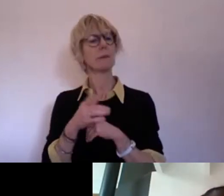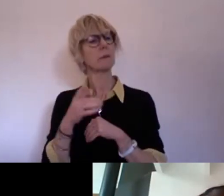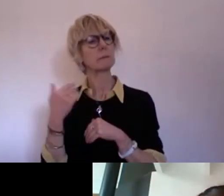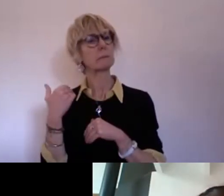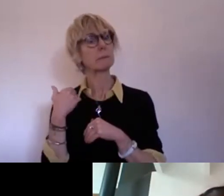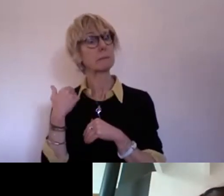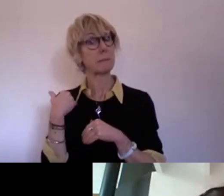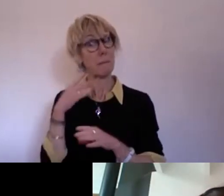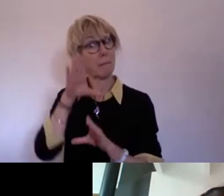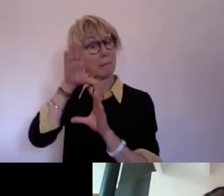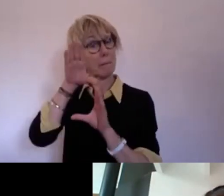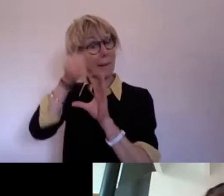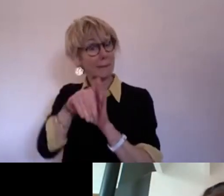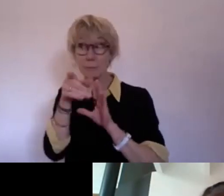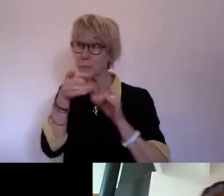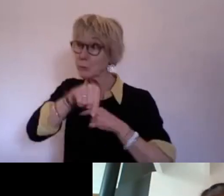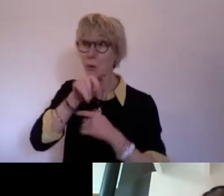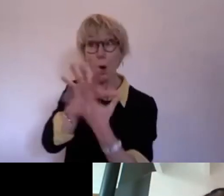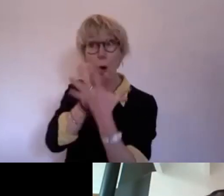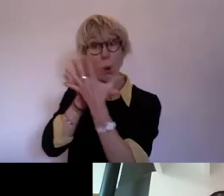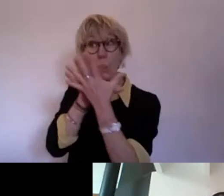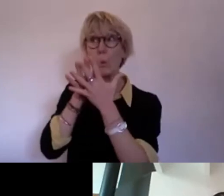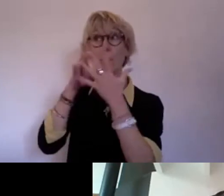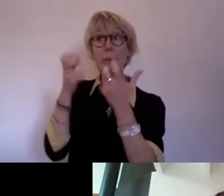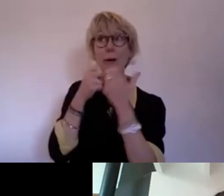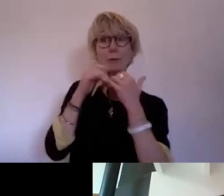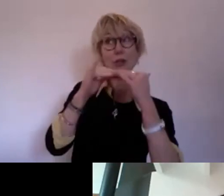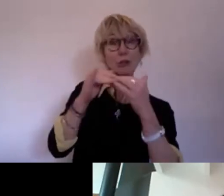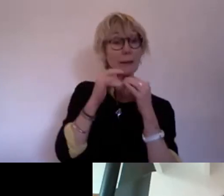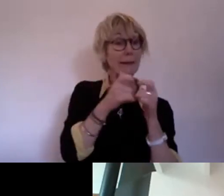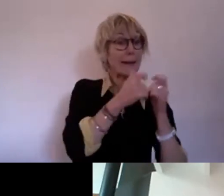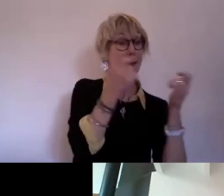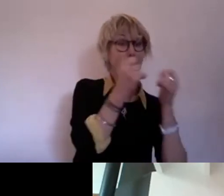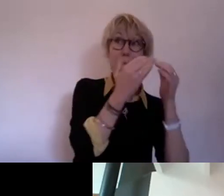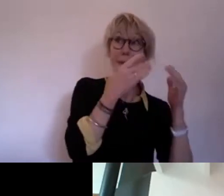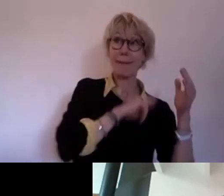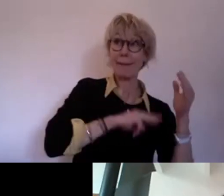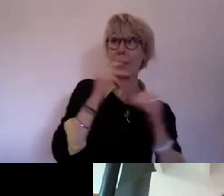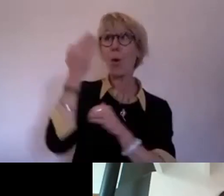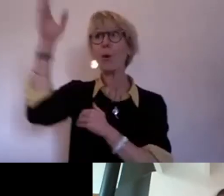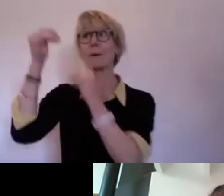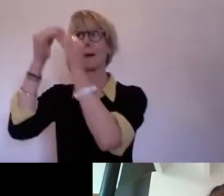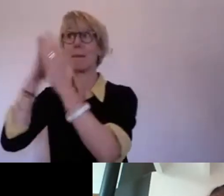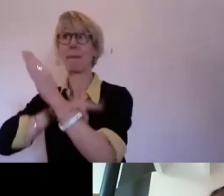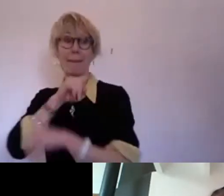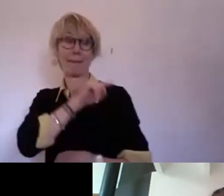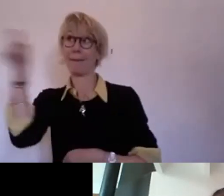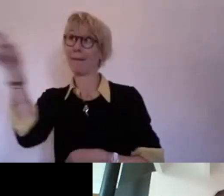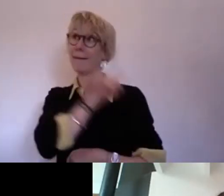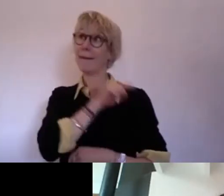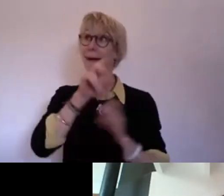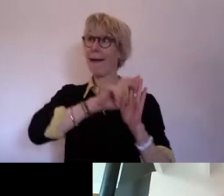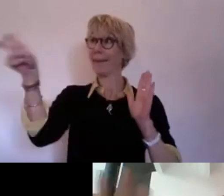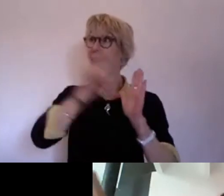des rencontres, donc on a chanté pour d'autres EHPAD, donc on a pu découvrir aussi d'autres milieux, de voir